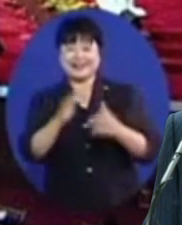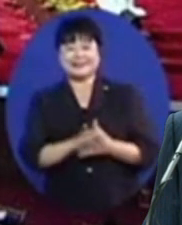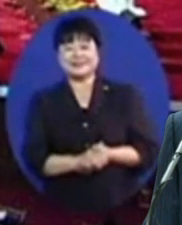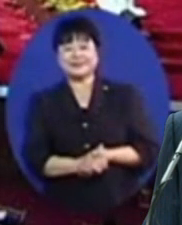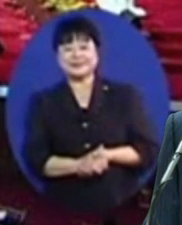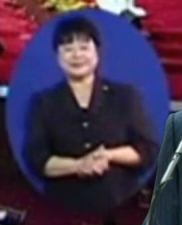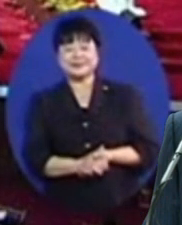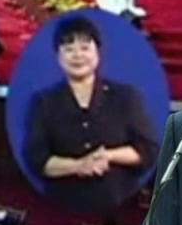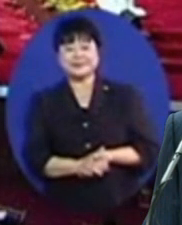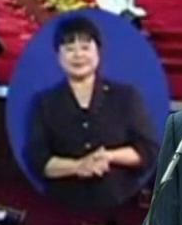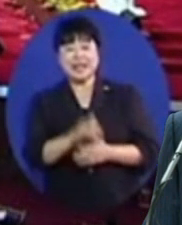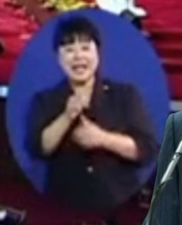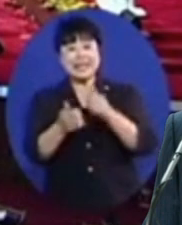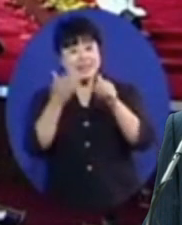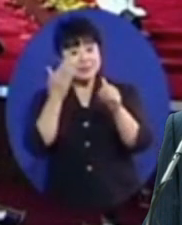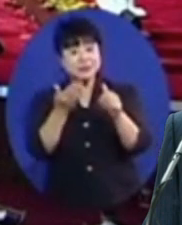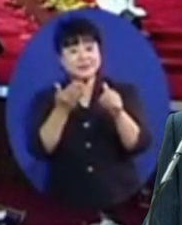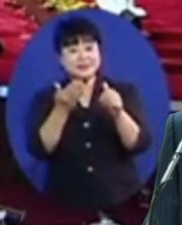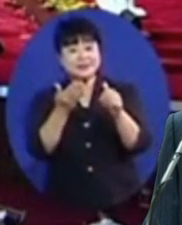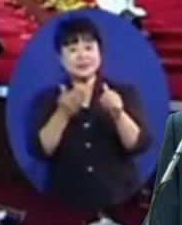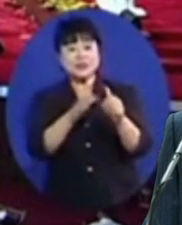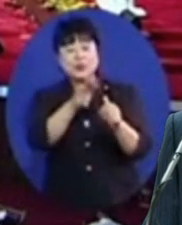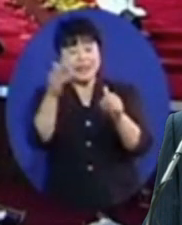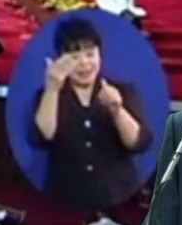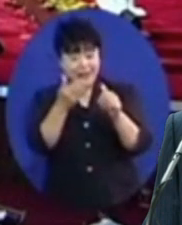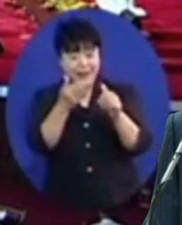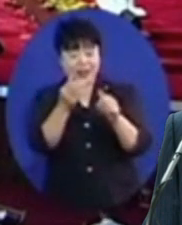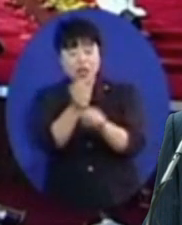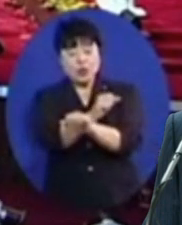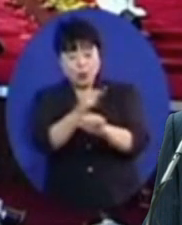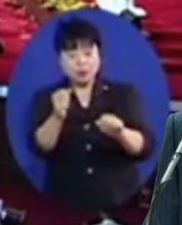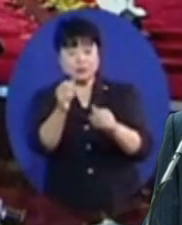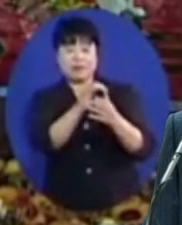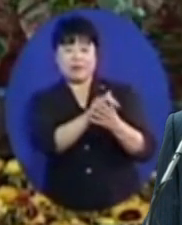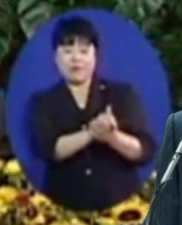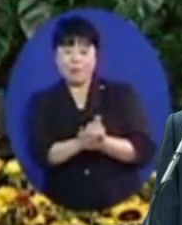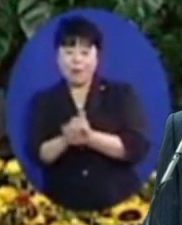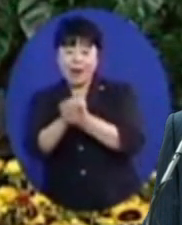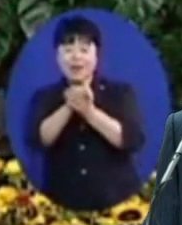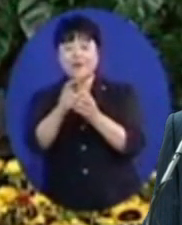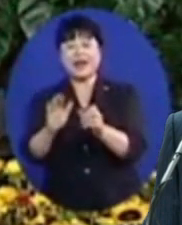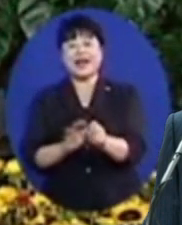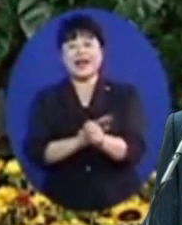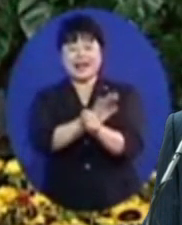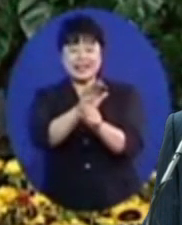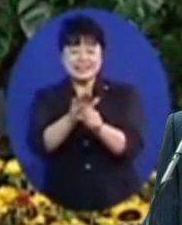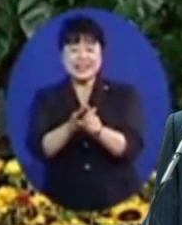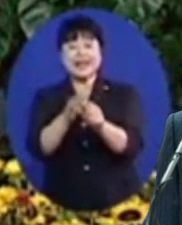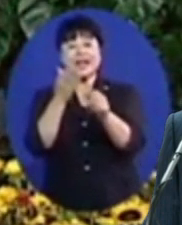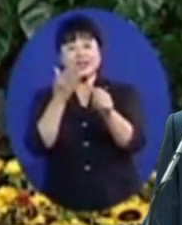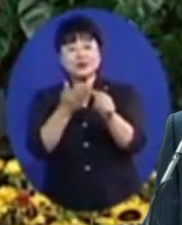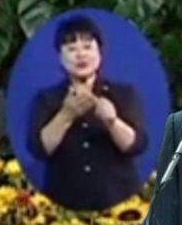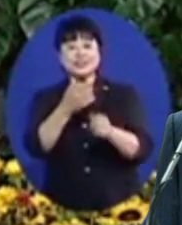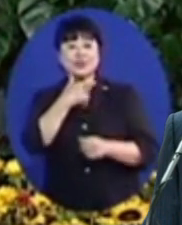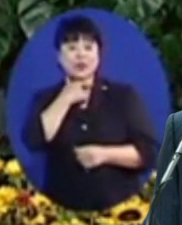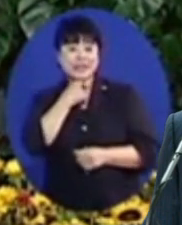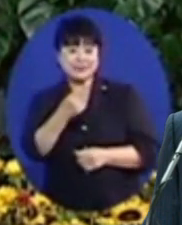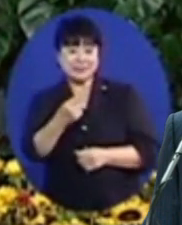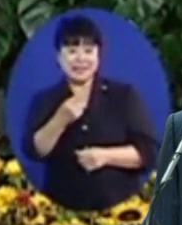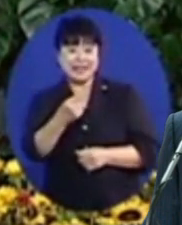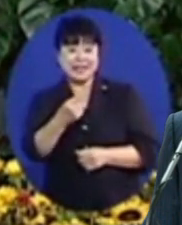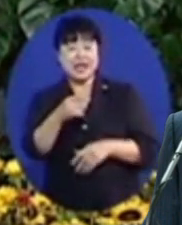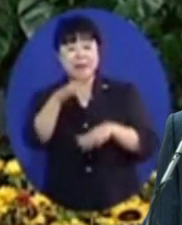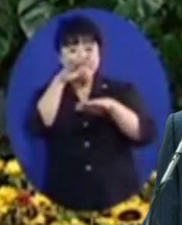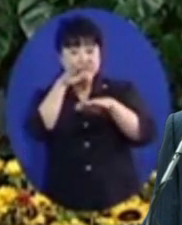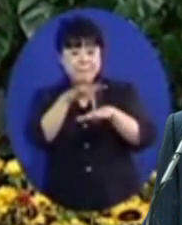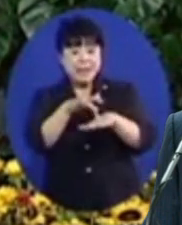아닙니다. 하나님은 우리에게 용서와 화해와 사랑을 주시기를 원하시는 것입니다.